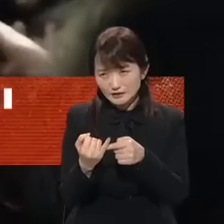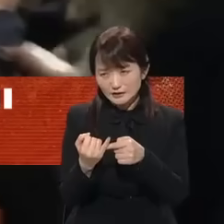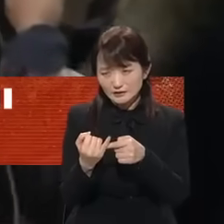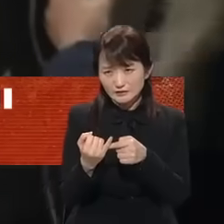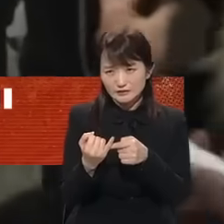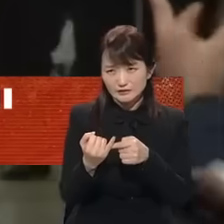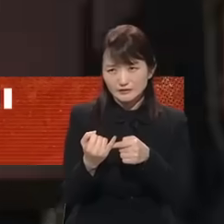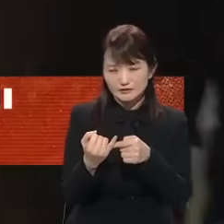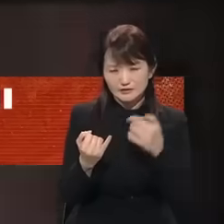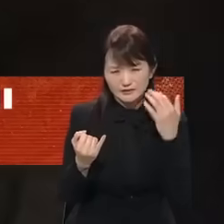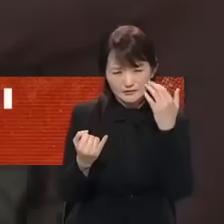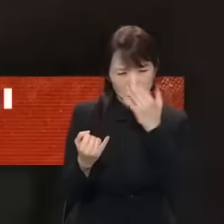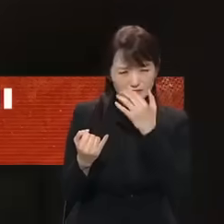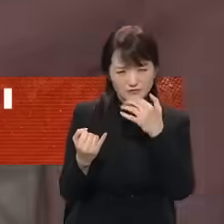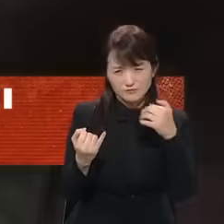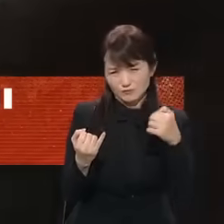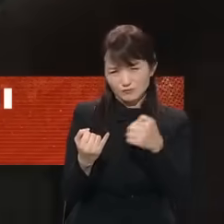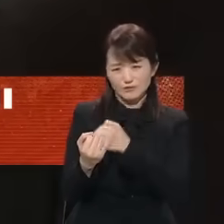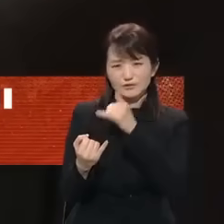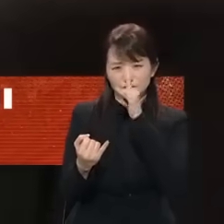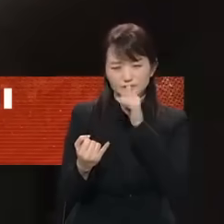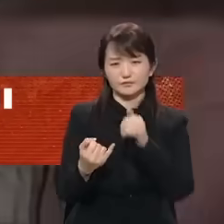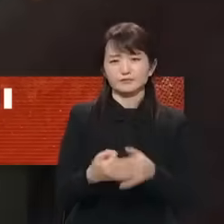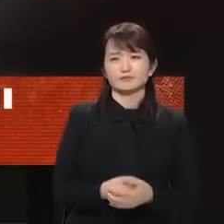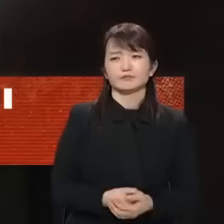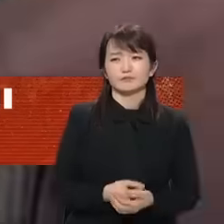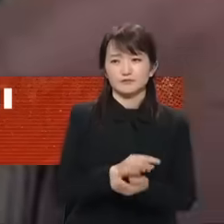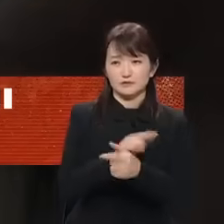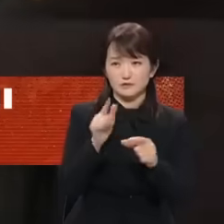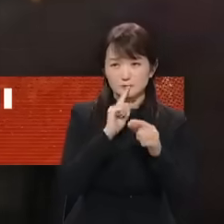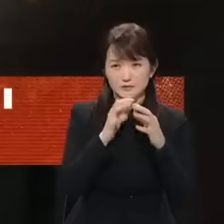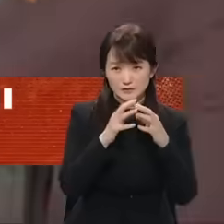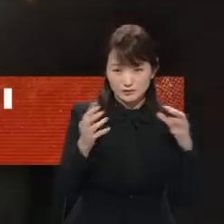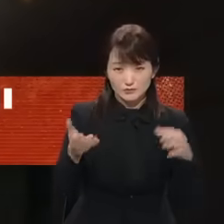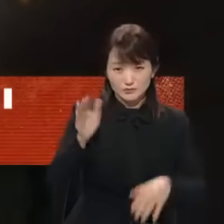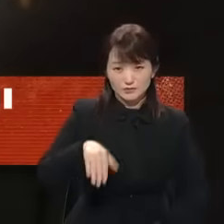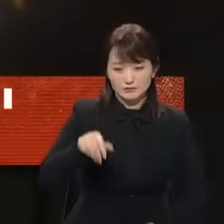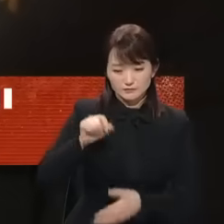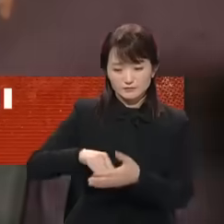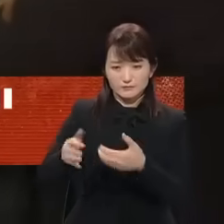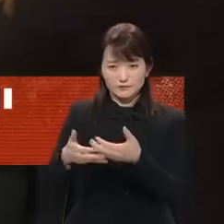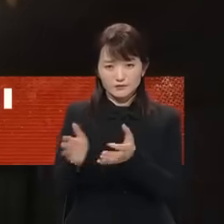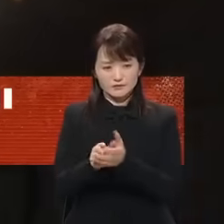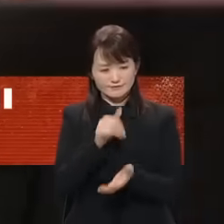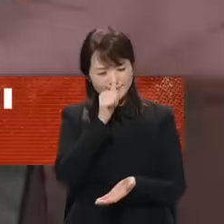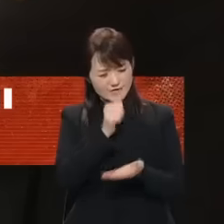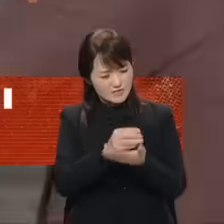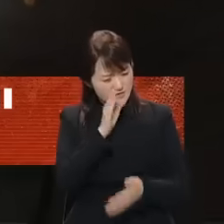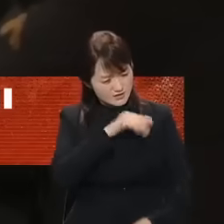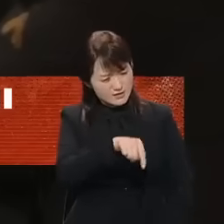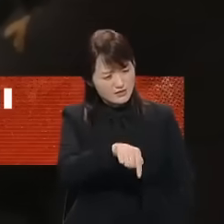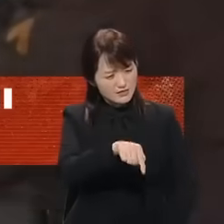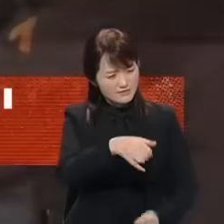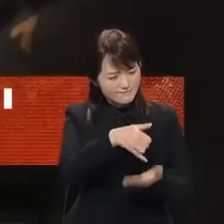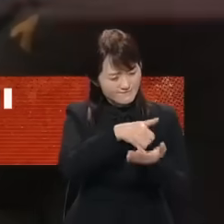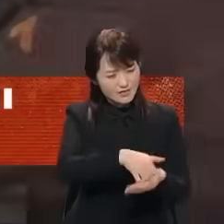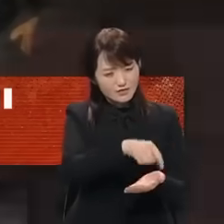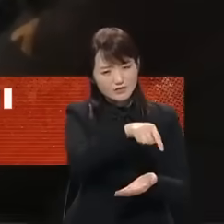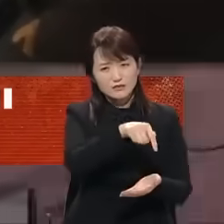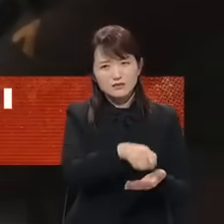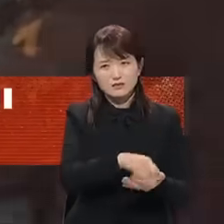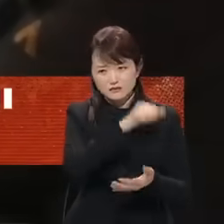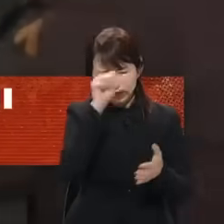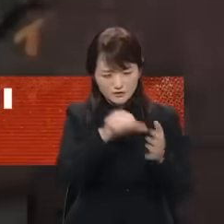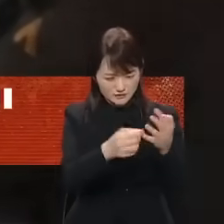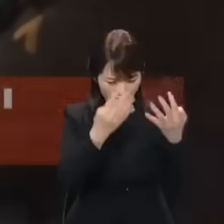범죄로까지 이어졌고요 아 그래서 뭐 여러 가지 논란이 있을 수 있겠지만 재판부에서는 너무 재질이 안 좋고 반인륜적이고 때문에 무기